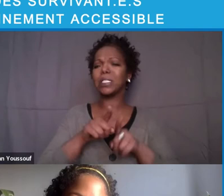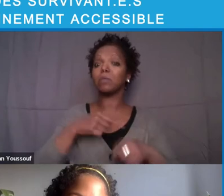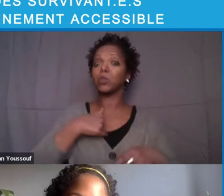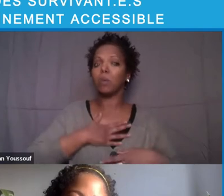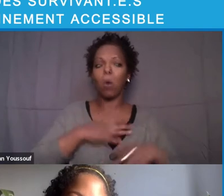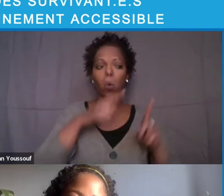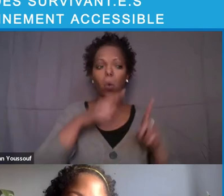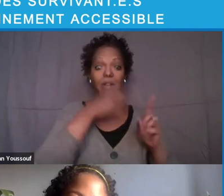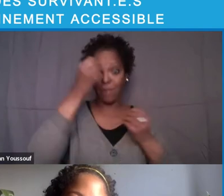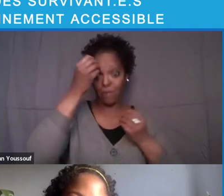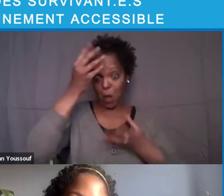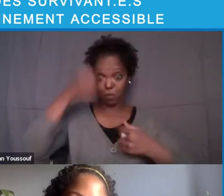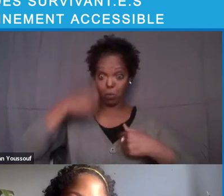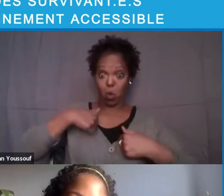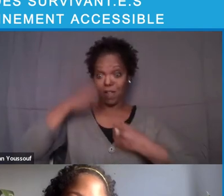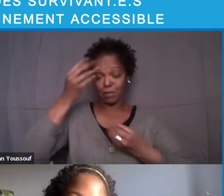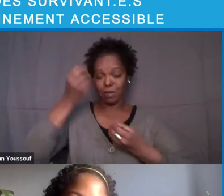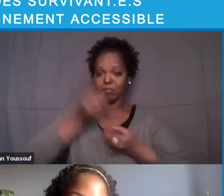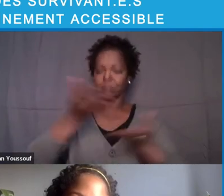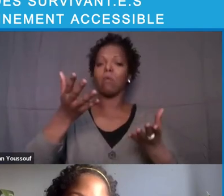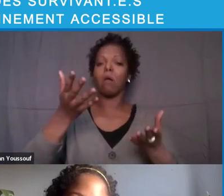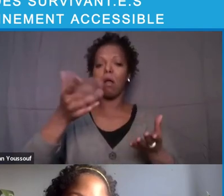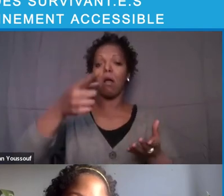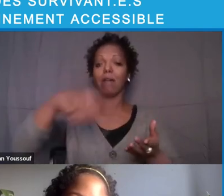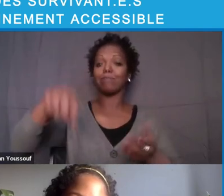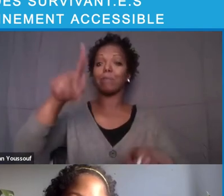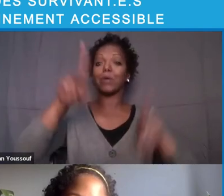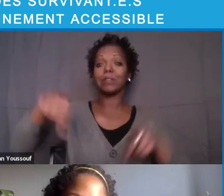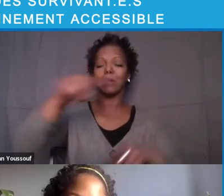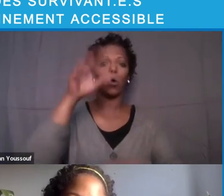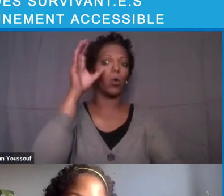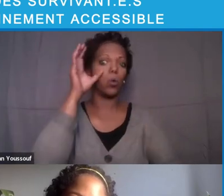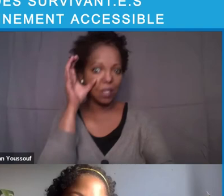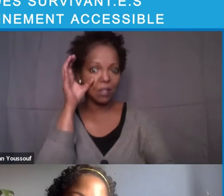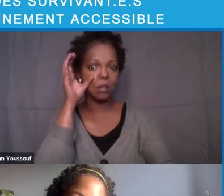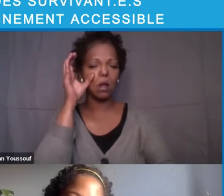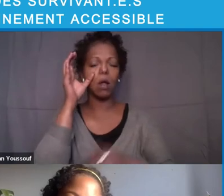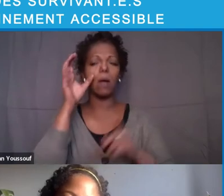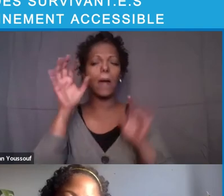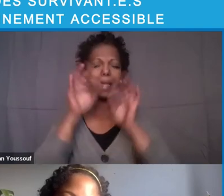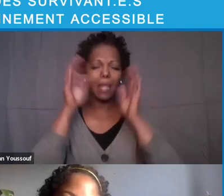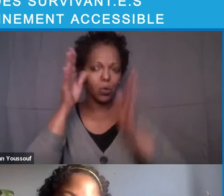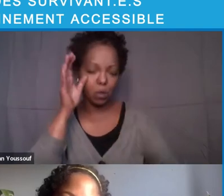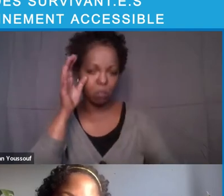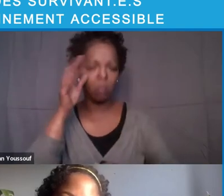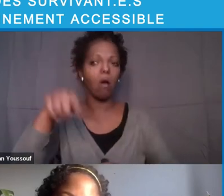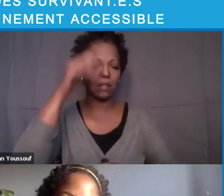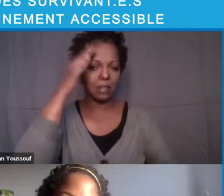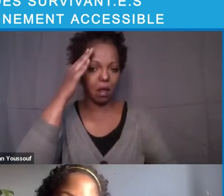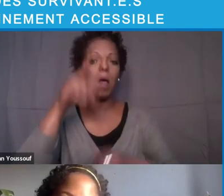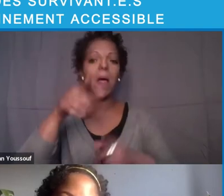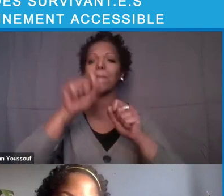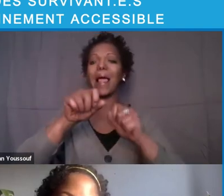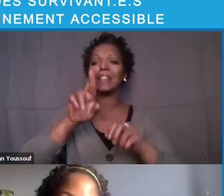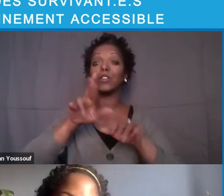aussi. Moi, ce que j'aimerais, c'est vous informer ce que nous, on vit. Et j'aimerais ça que vous soyez